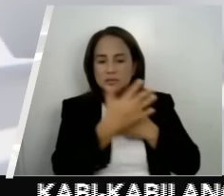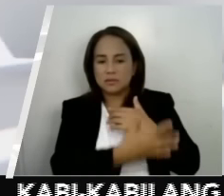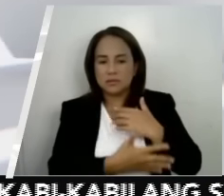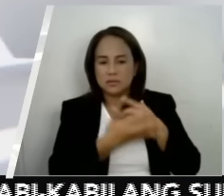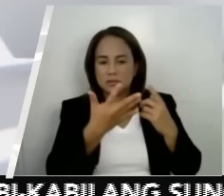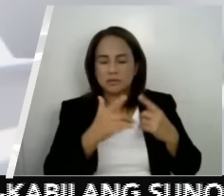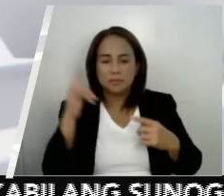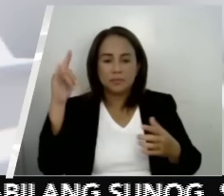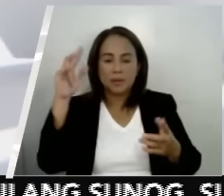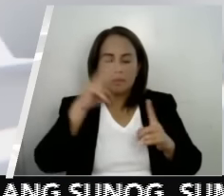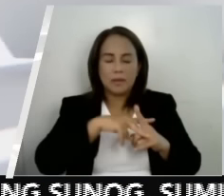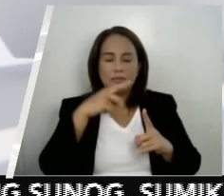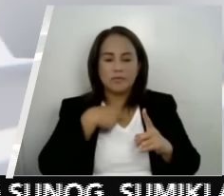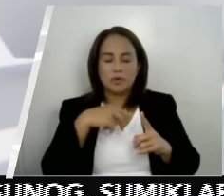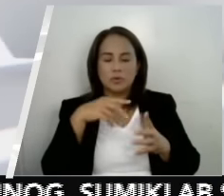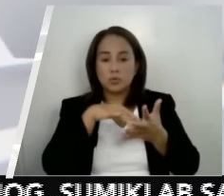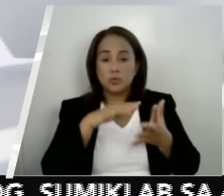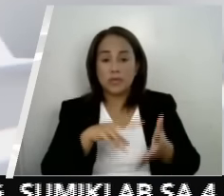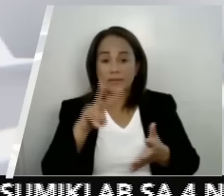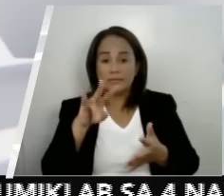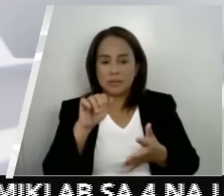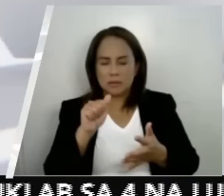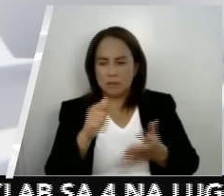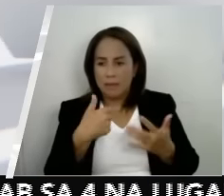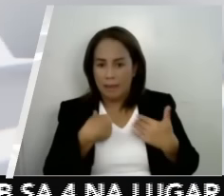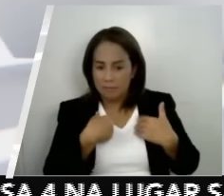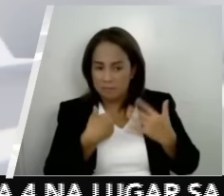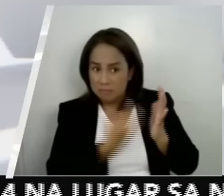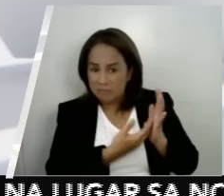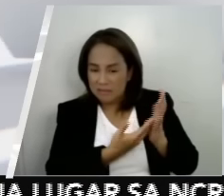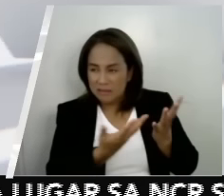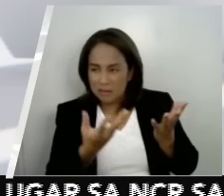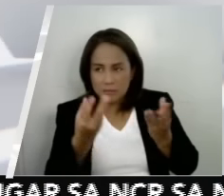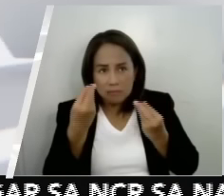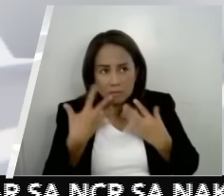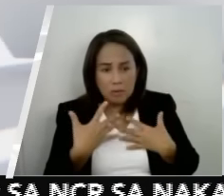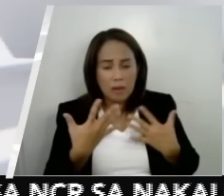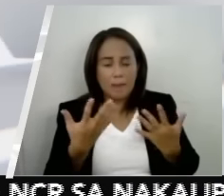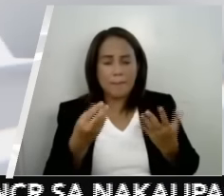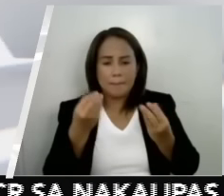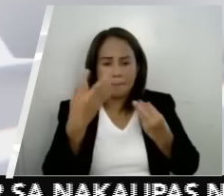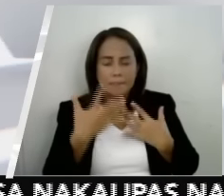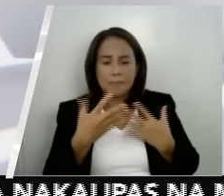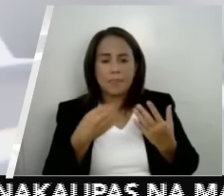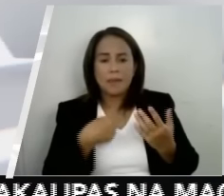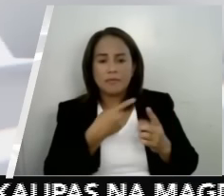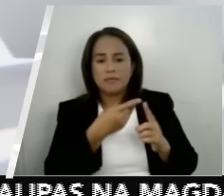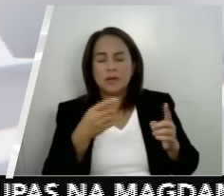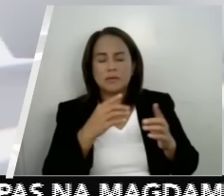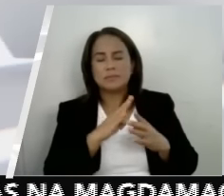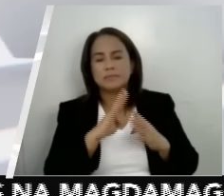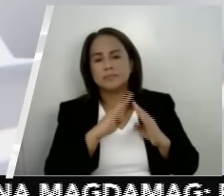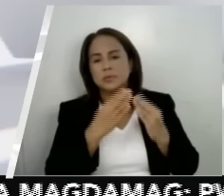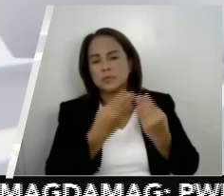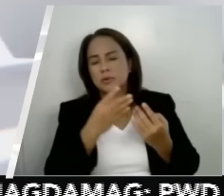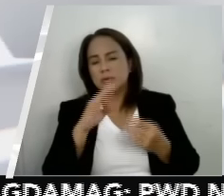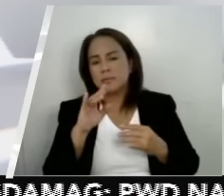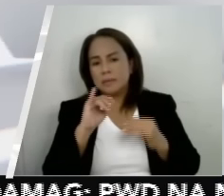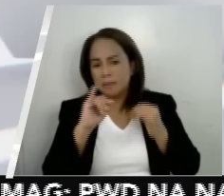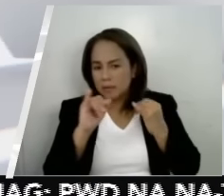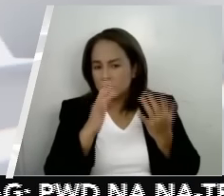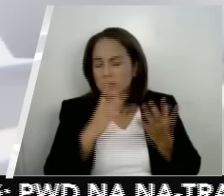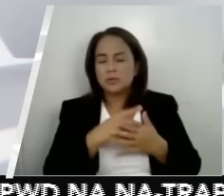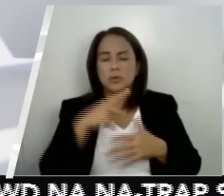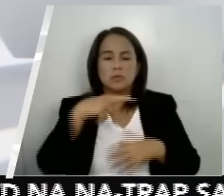visa. Mm-hmm. And so far, wala naman tayong na-receive na notification from the Bureau of Immigration, from the Philippine National Police, from